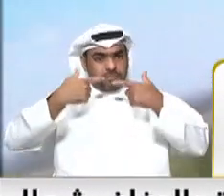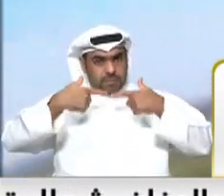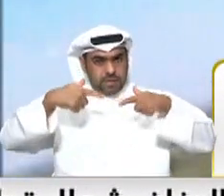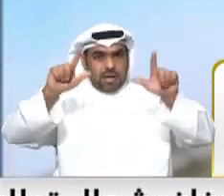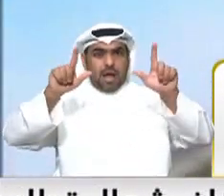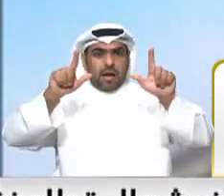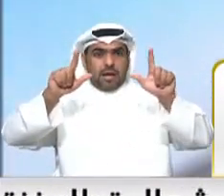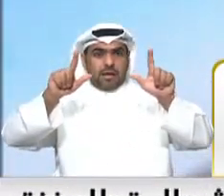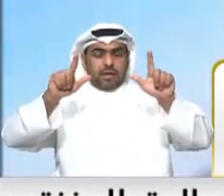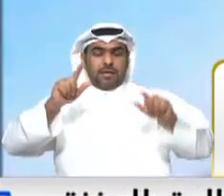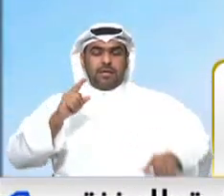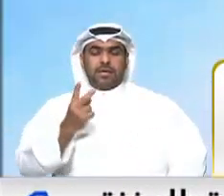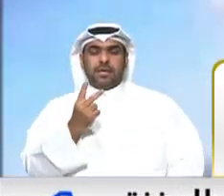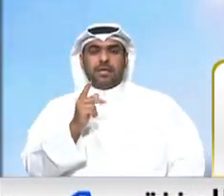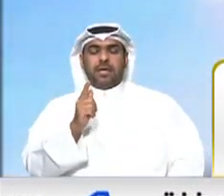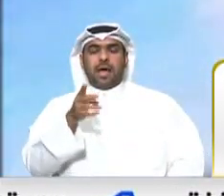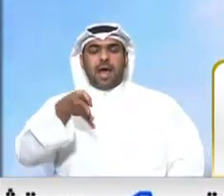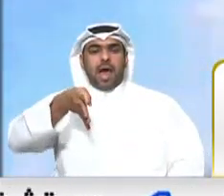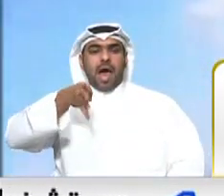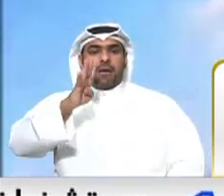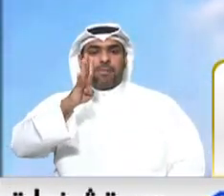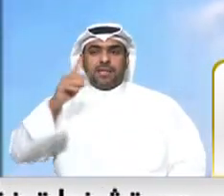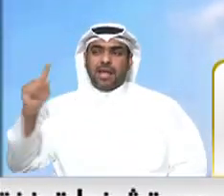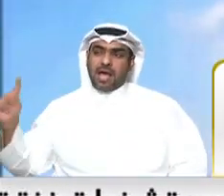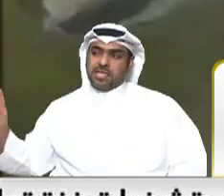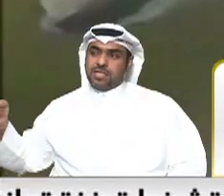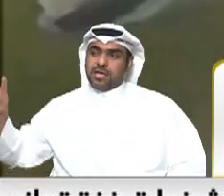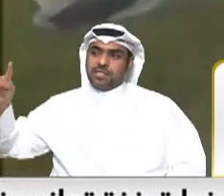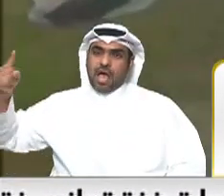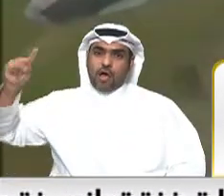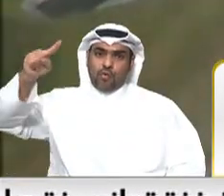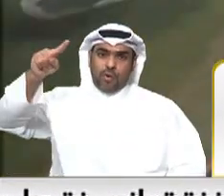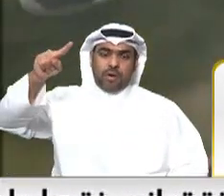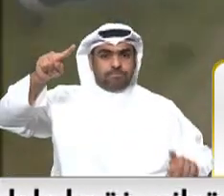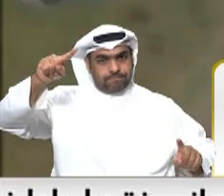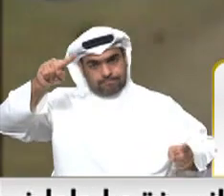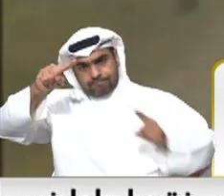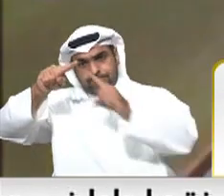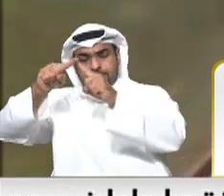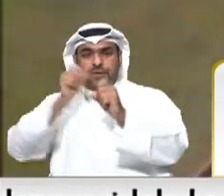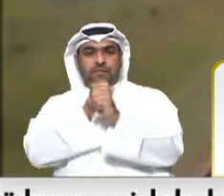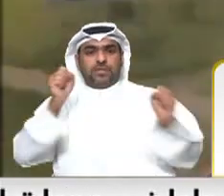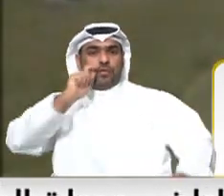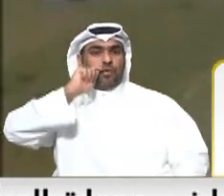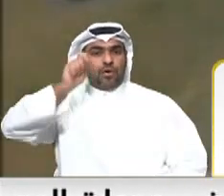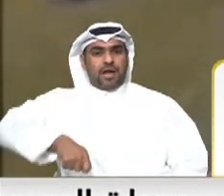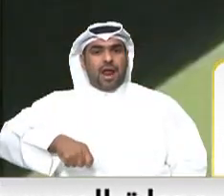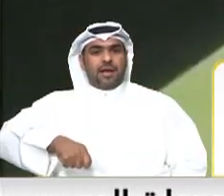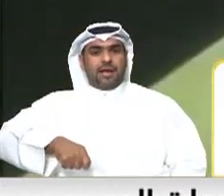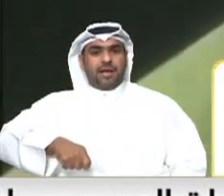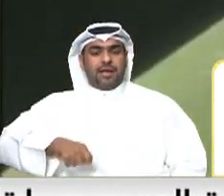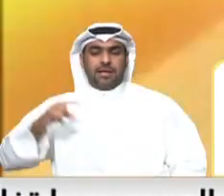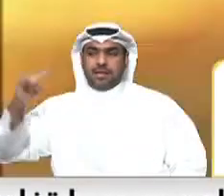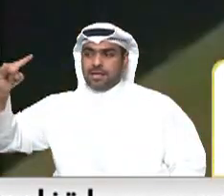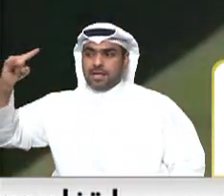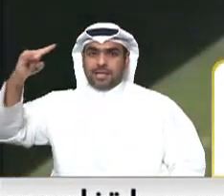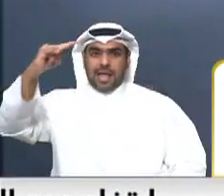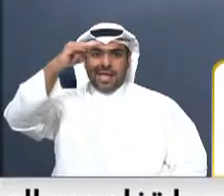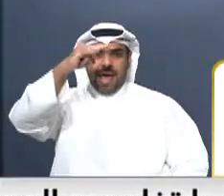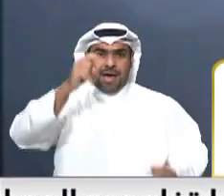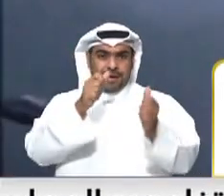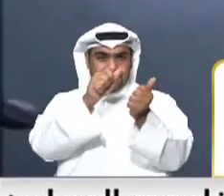سبعه من اصل 14 صاروخا وكذلك 17 طائره مسيره اطلق قها روسيا في